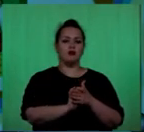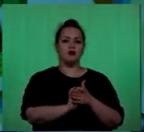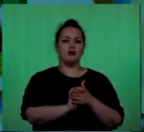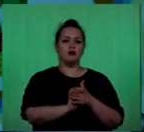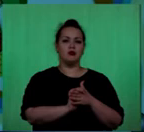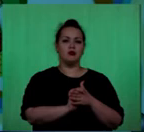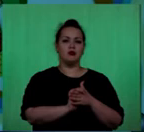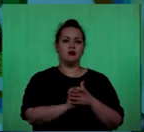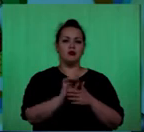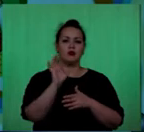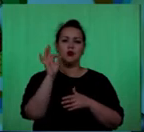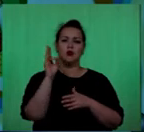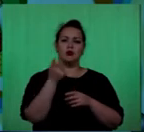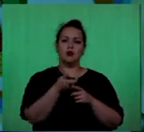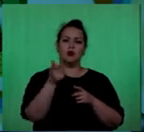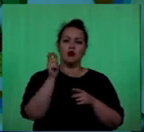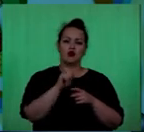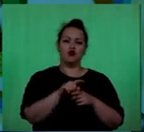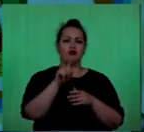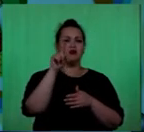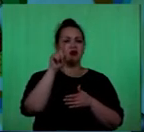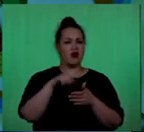он очень доверчивый